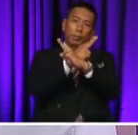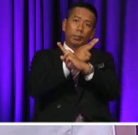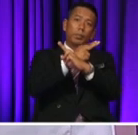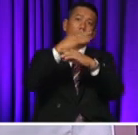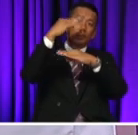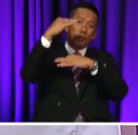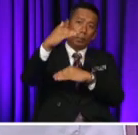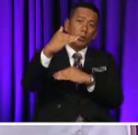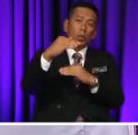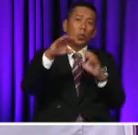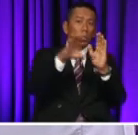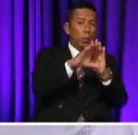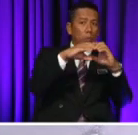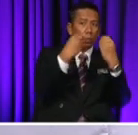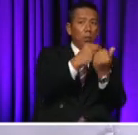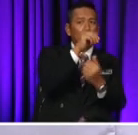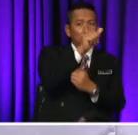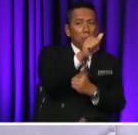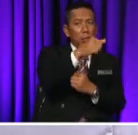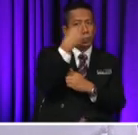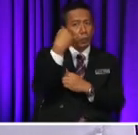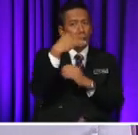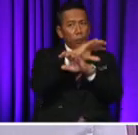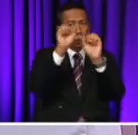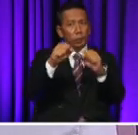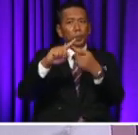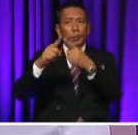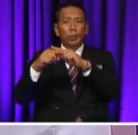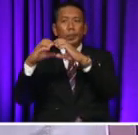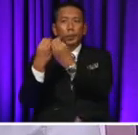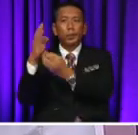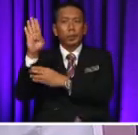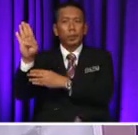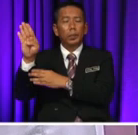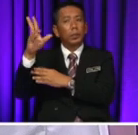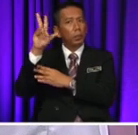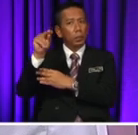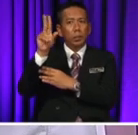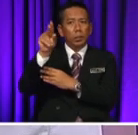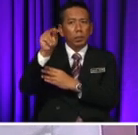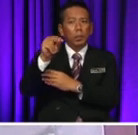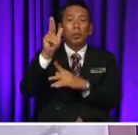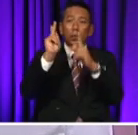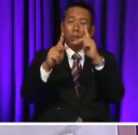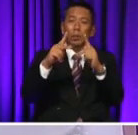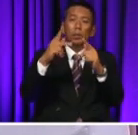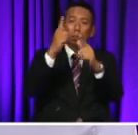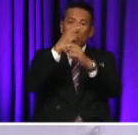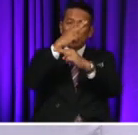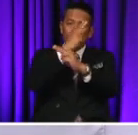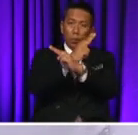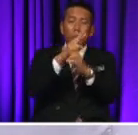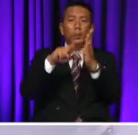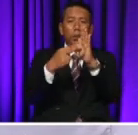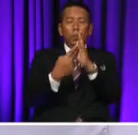kumpulan ini disekat daripada berkawan yang kemudian tidak itu kalau kita melarang masuknya kita menyekat hak kebebasan